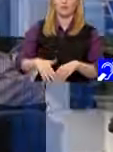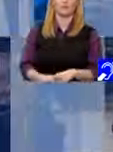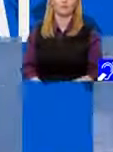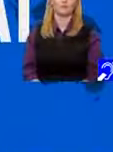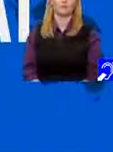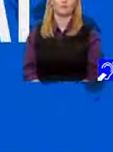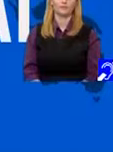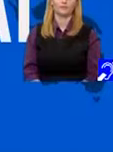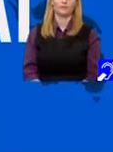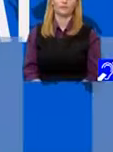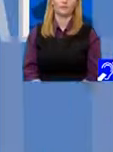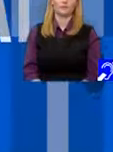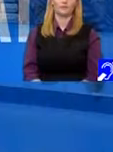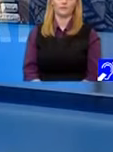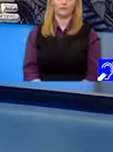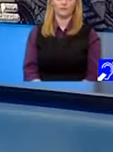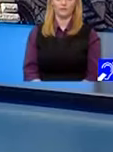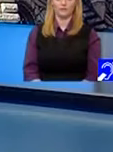Telejurnal.